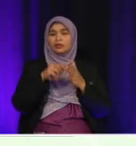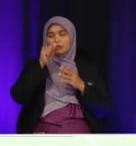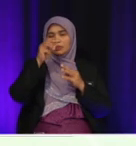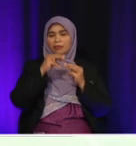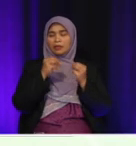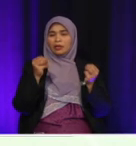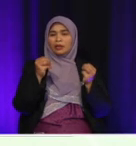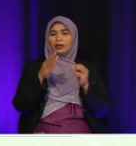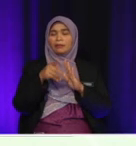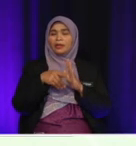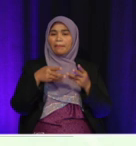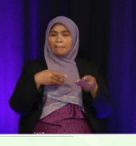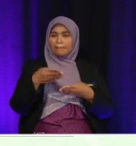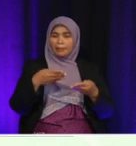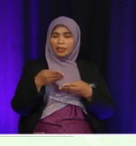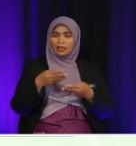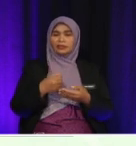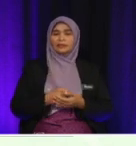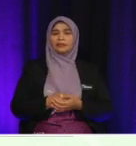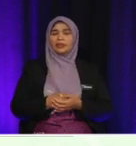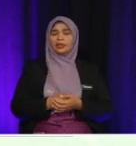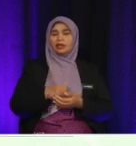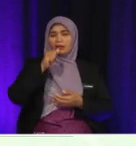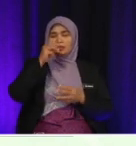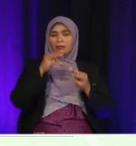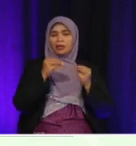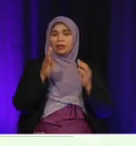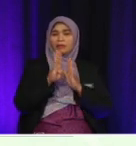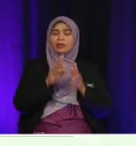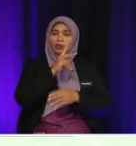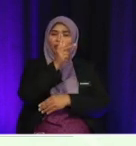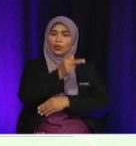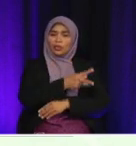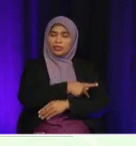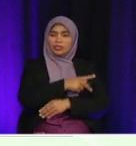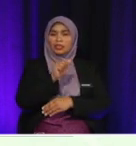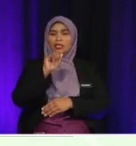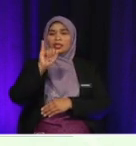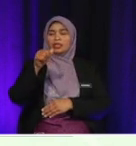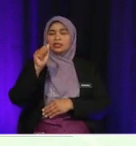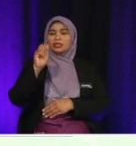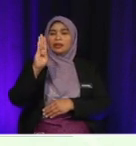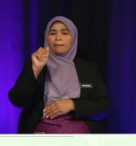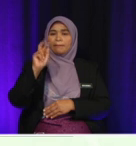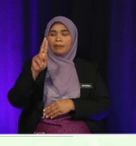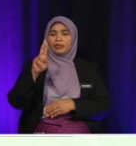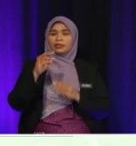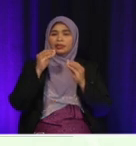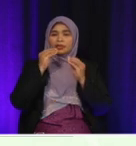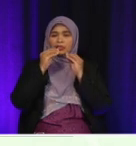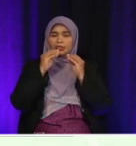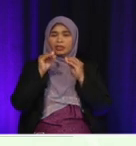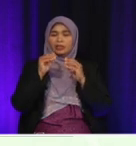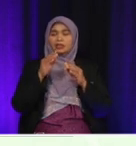pembalas al-muntaqim Ya Allah maha berkuasa aljabbar ajaran yang didakwa sebagai